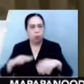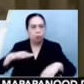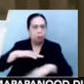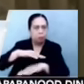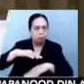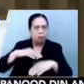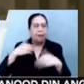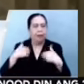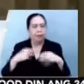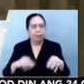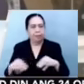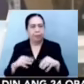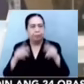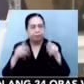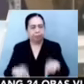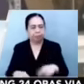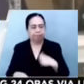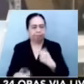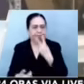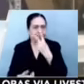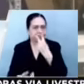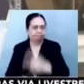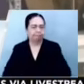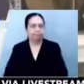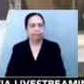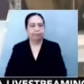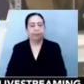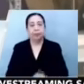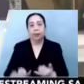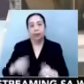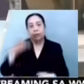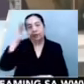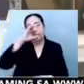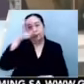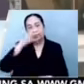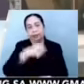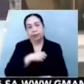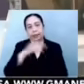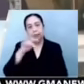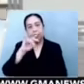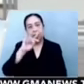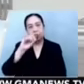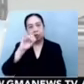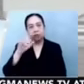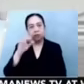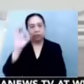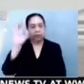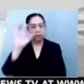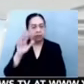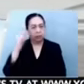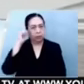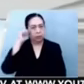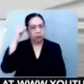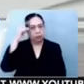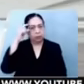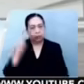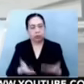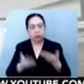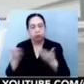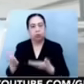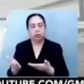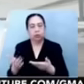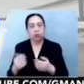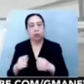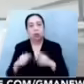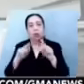ating ngayong tinitingnan po. Hinahanap ng PNP si KOJC founder Apollo Kibuloy para ihain ang warrant of arrest para